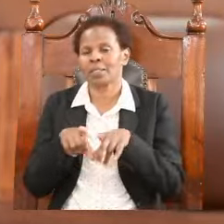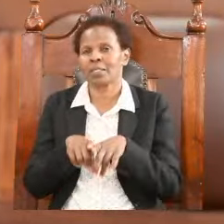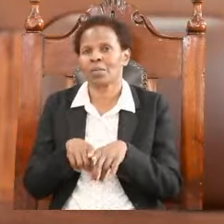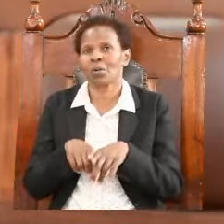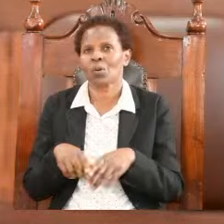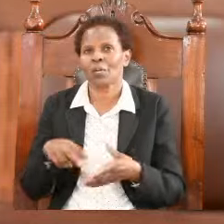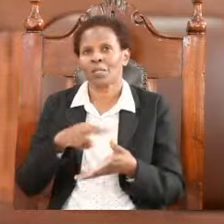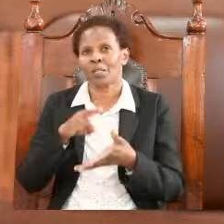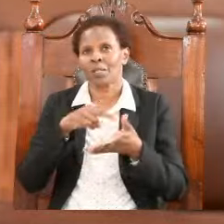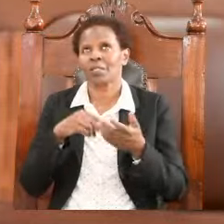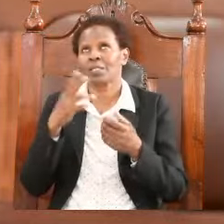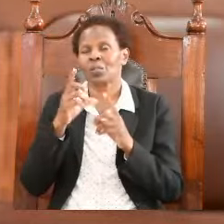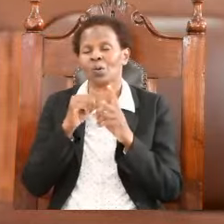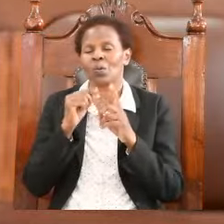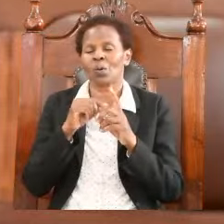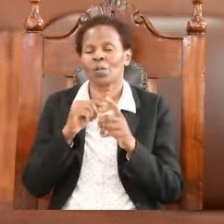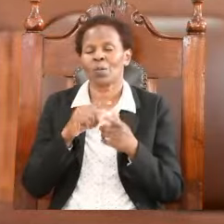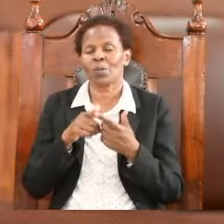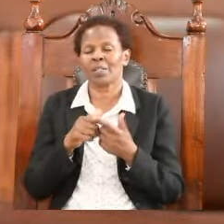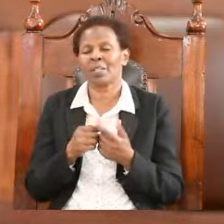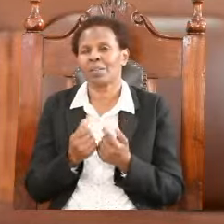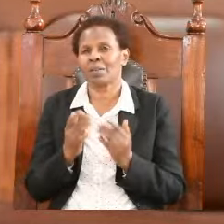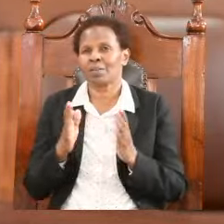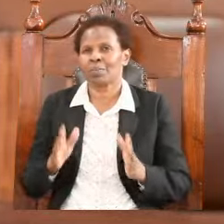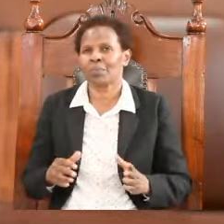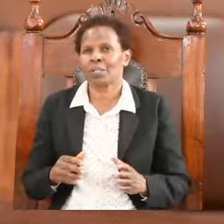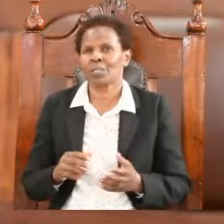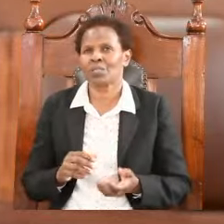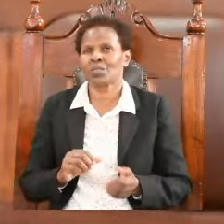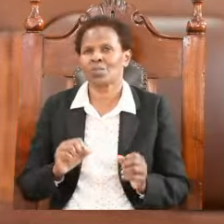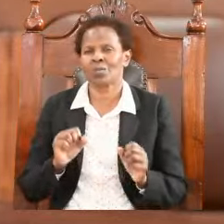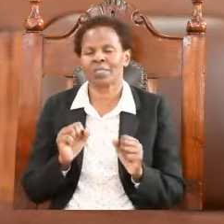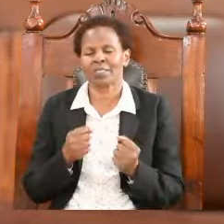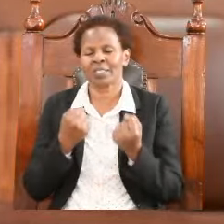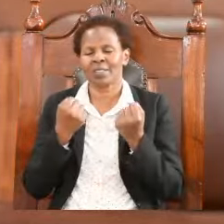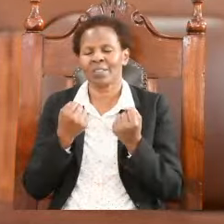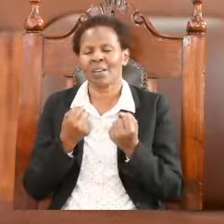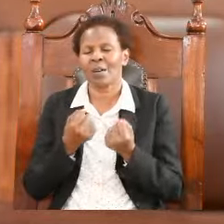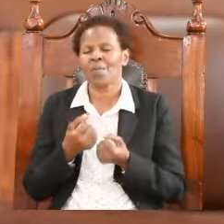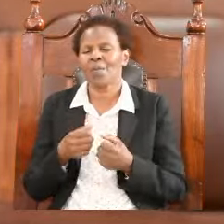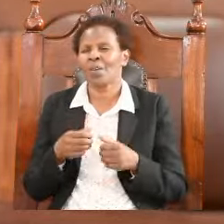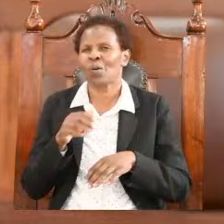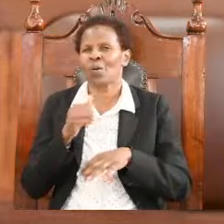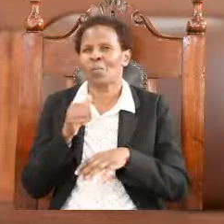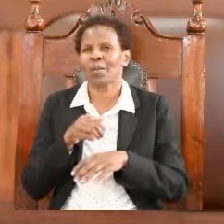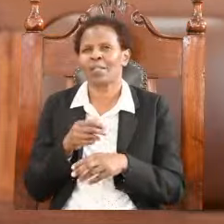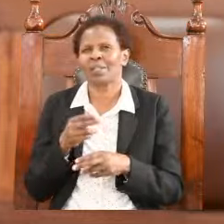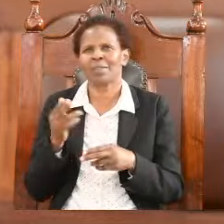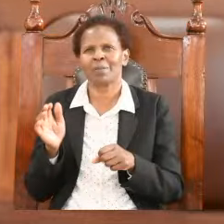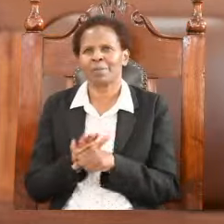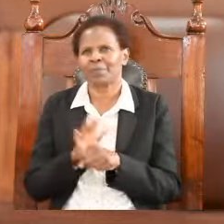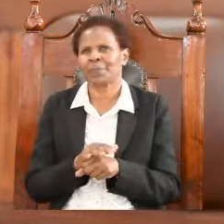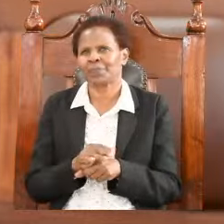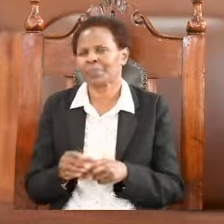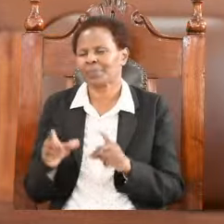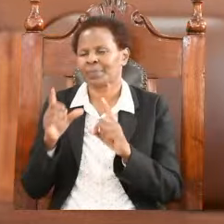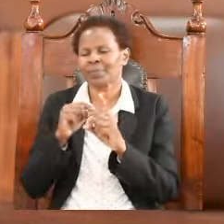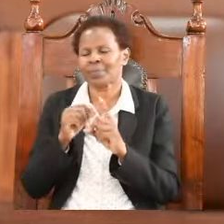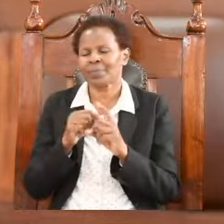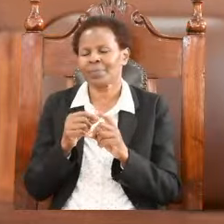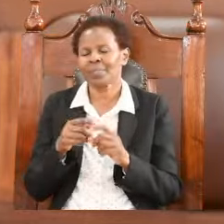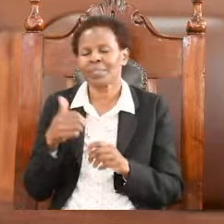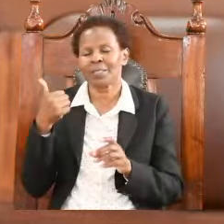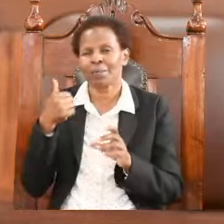tuonaga riria mundu ahonoka ni kuri maritwa maingi muno maria ithue twitagwo ni kiugo kia Ngai kiugo kia Ngai gigaturirikania